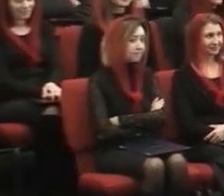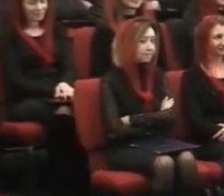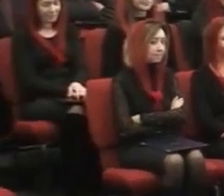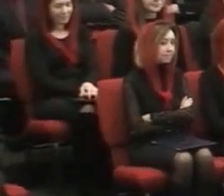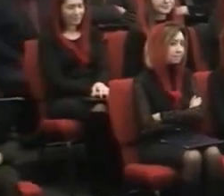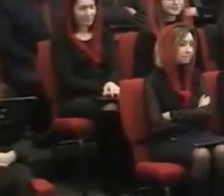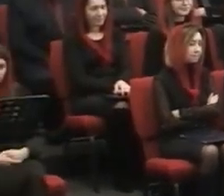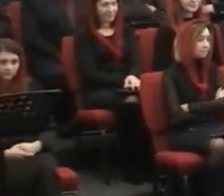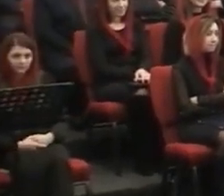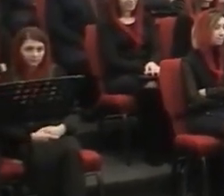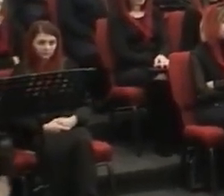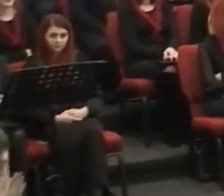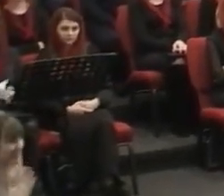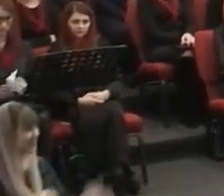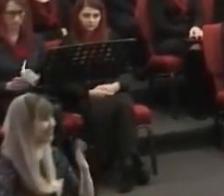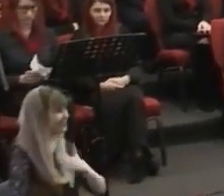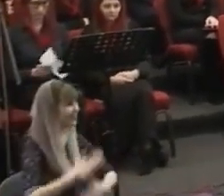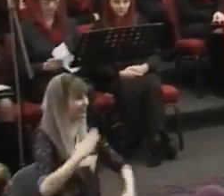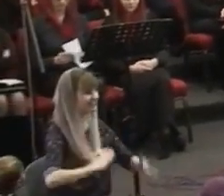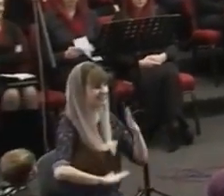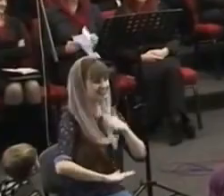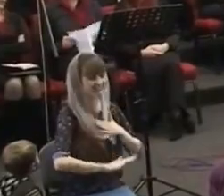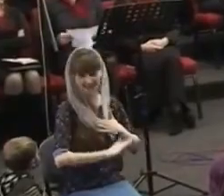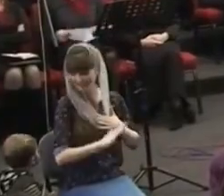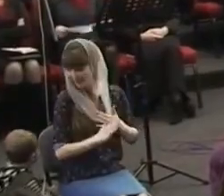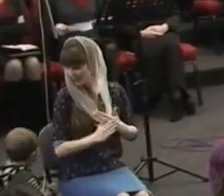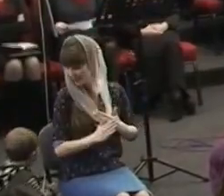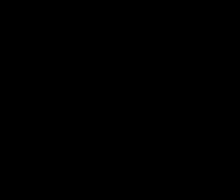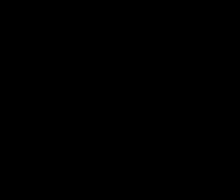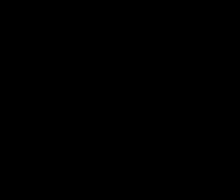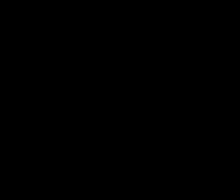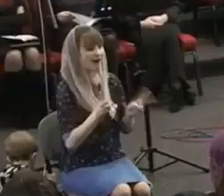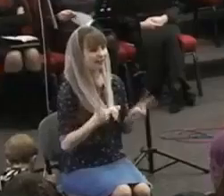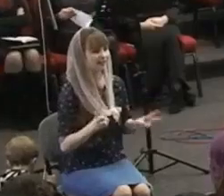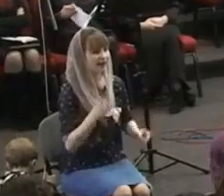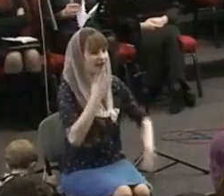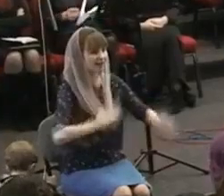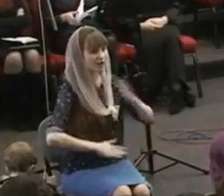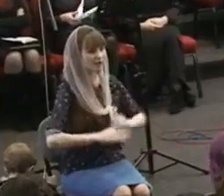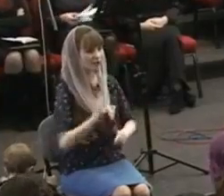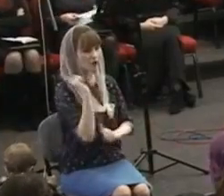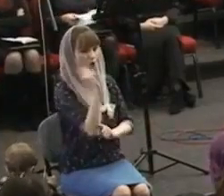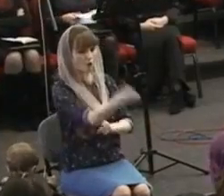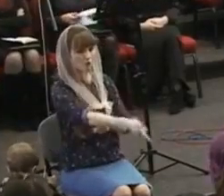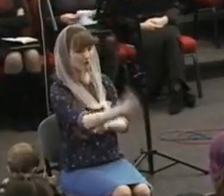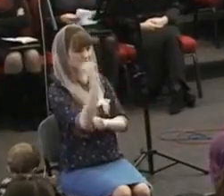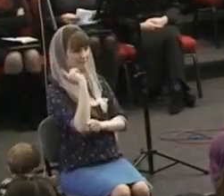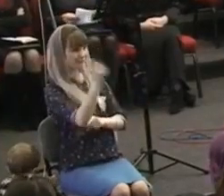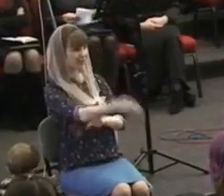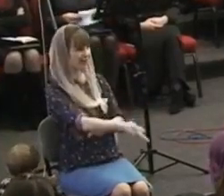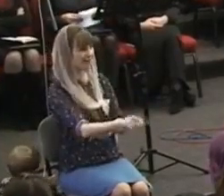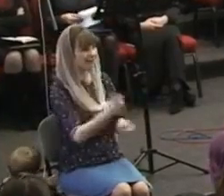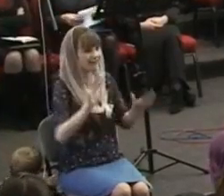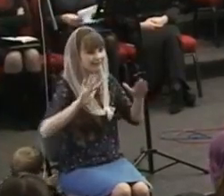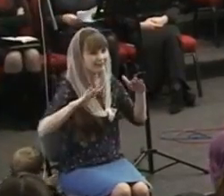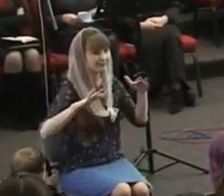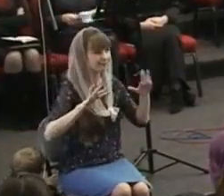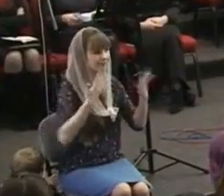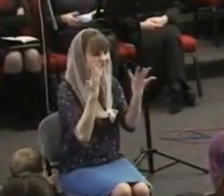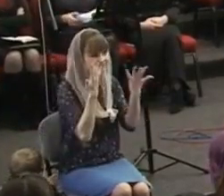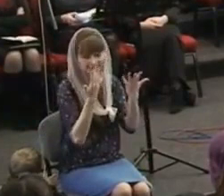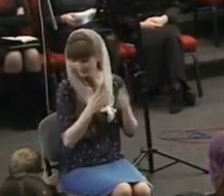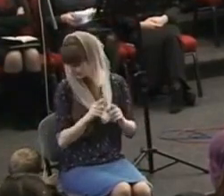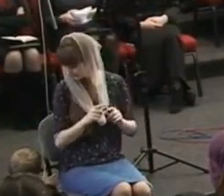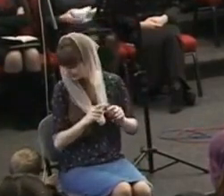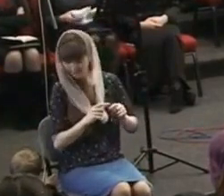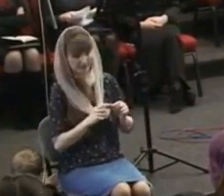А яка надзвичайна радість у рибаків, коли вони десь сидять ось годину-дві, і тут клюнуло, і витягнув таку